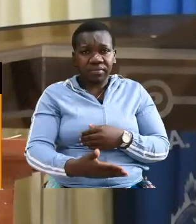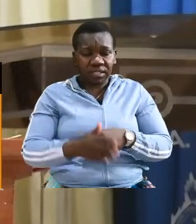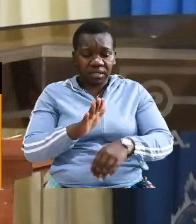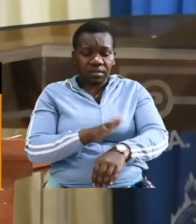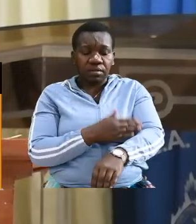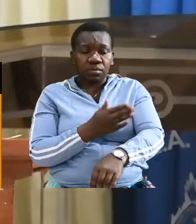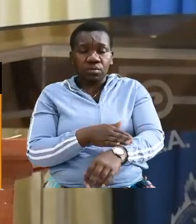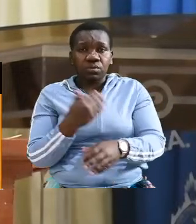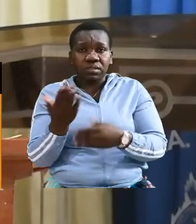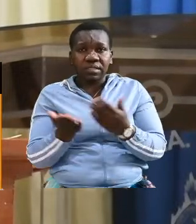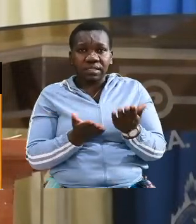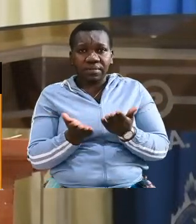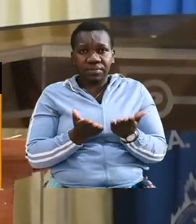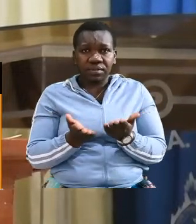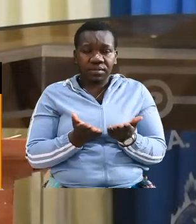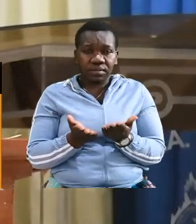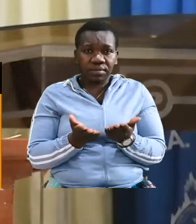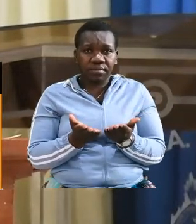Kikuyu.